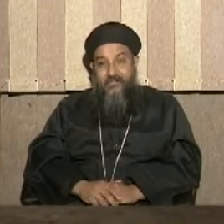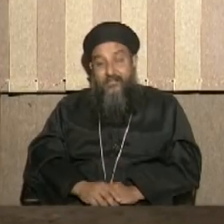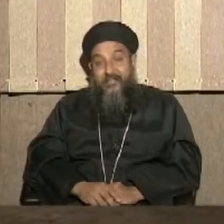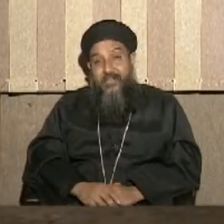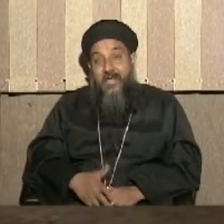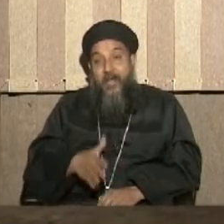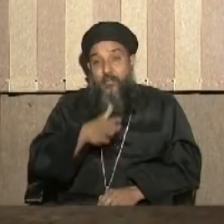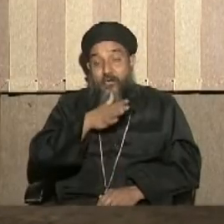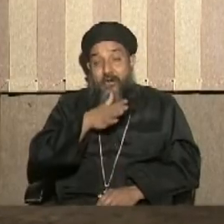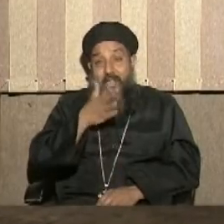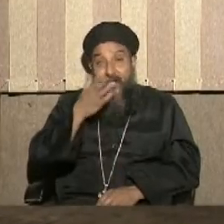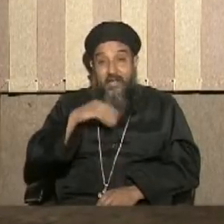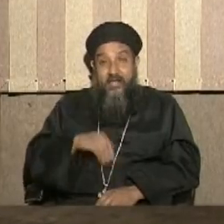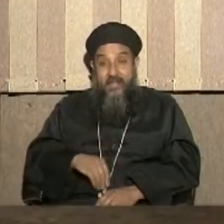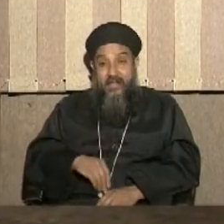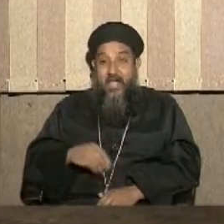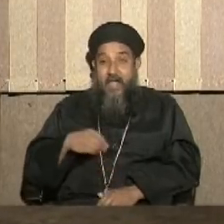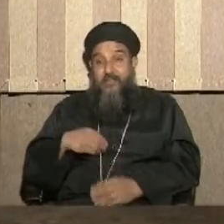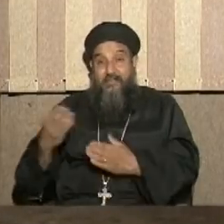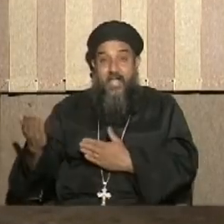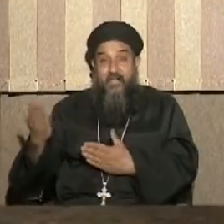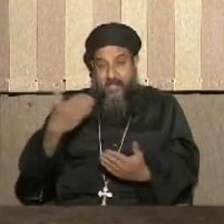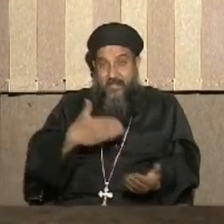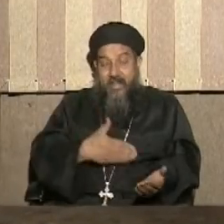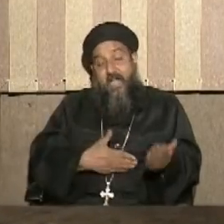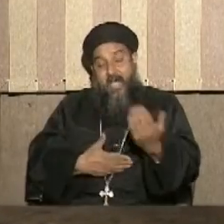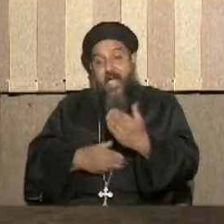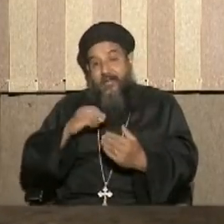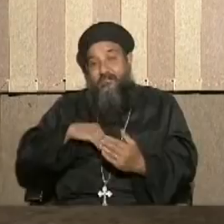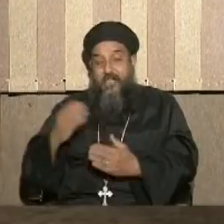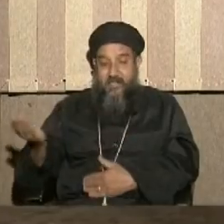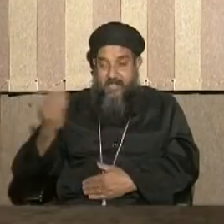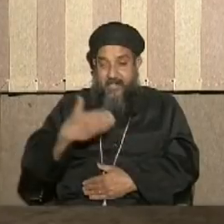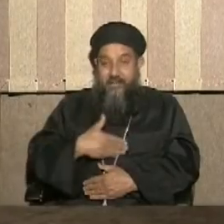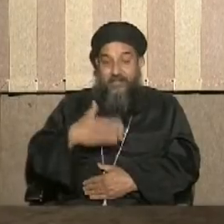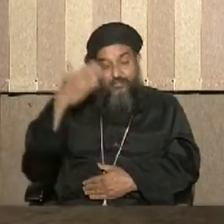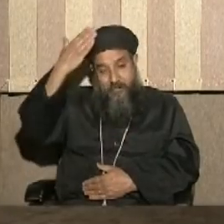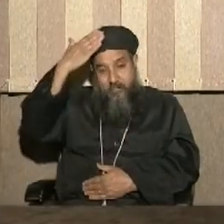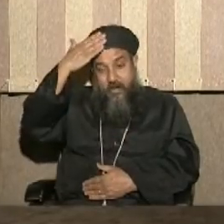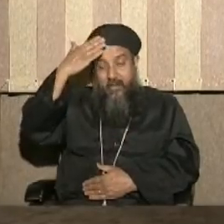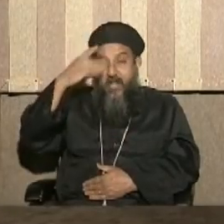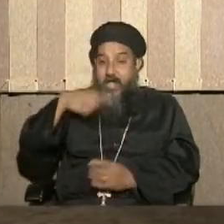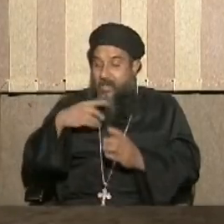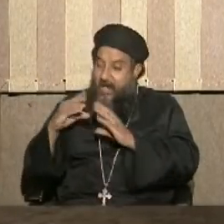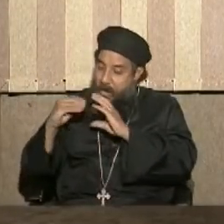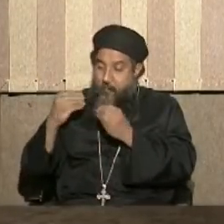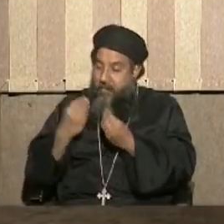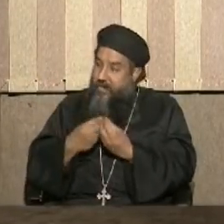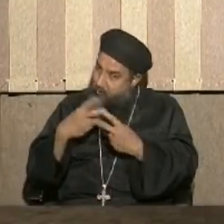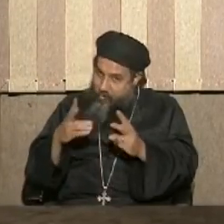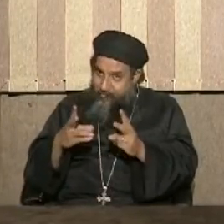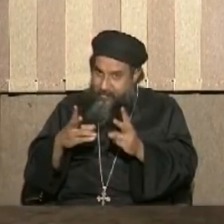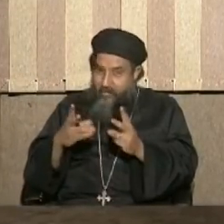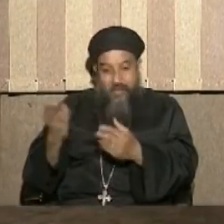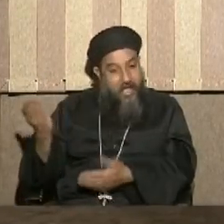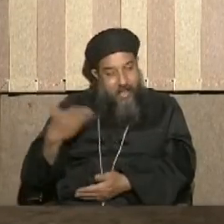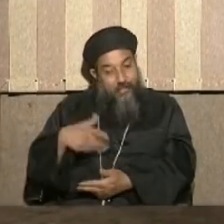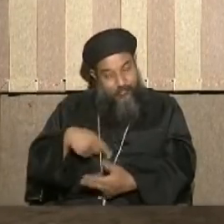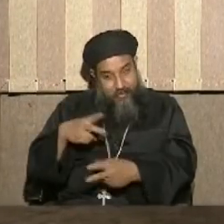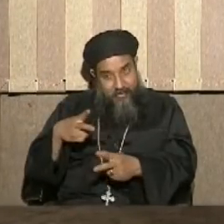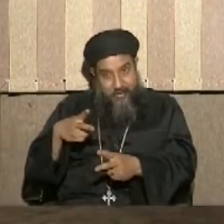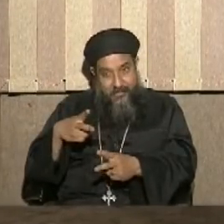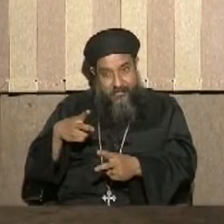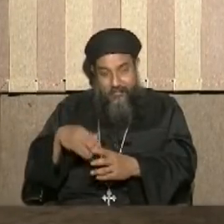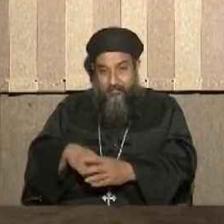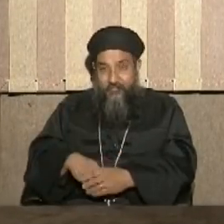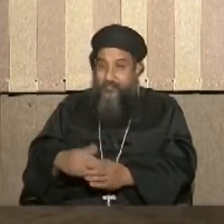أبي فيني أبقى أجي لحالي فيما بعد تأخذ بركة صلواتكم في بعض